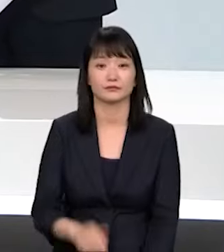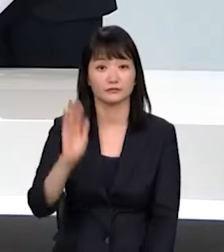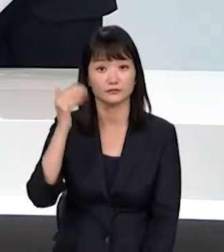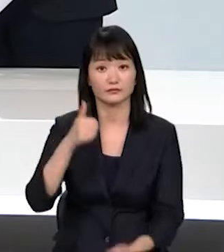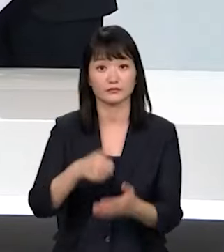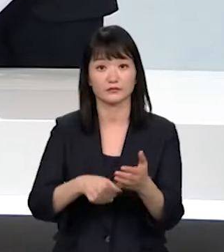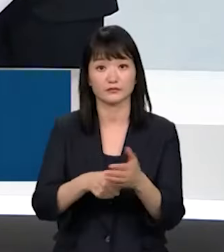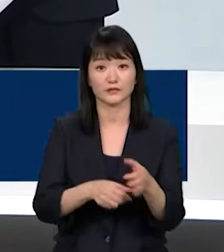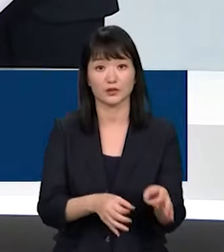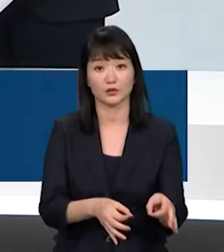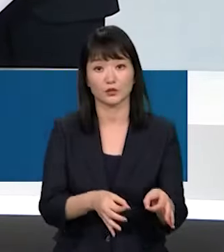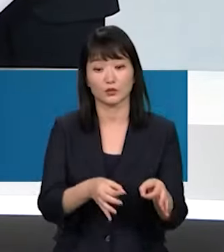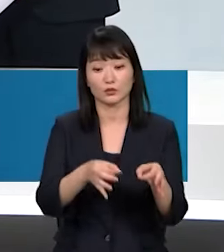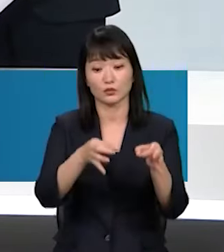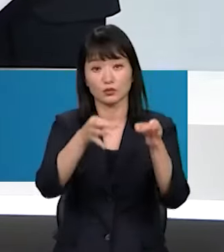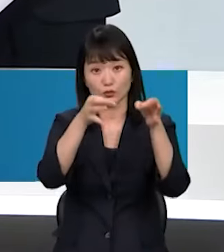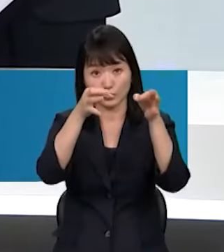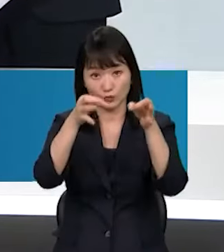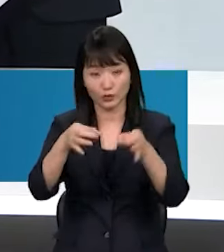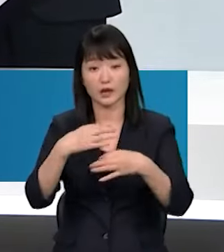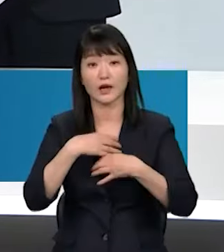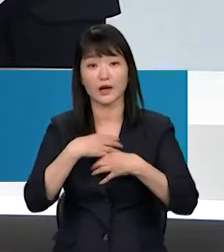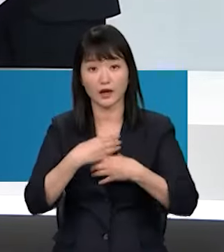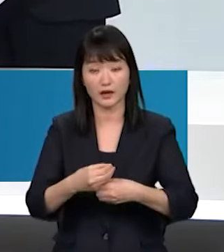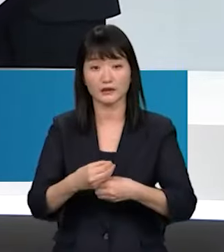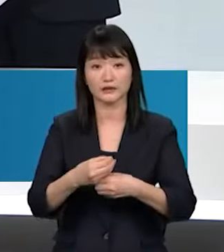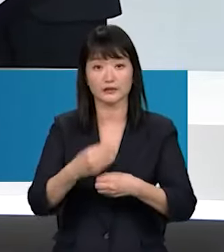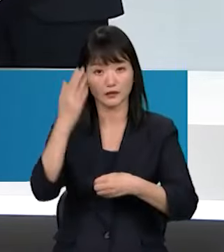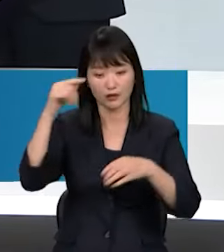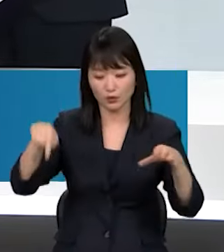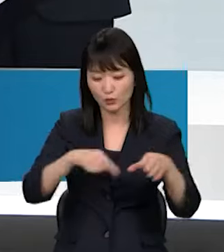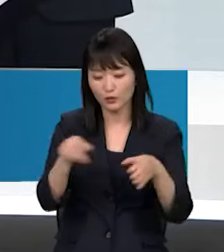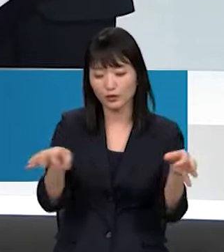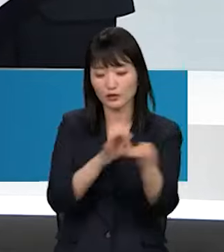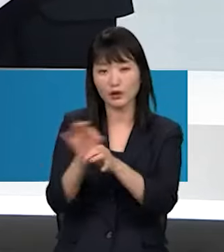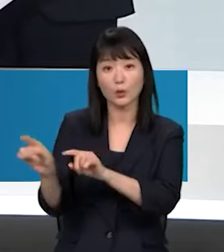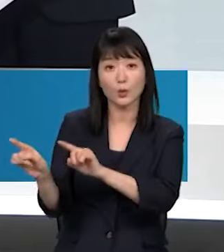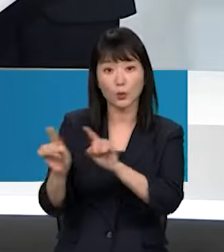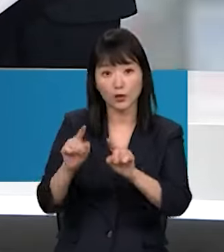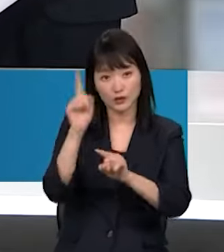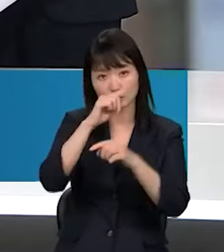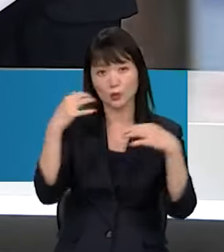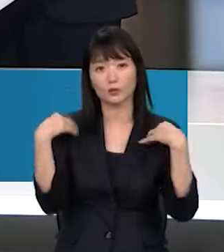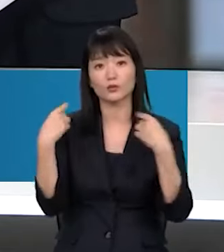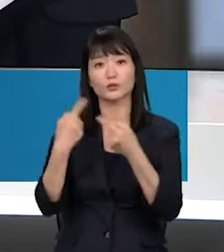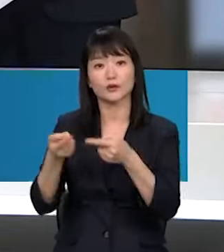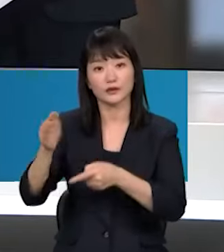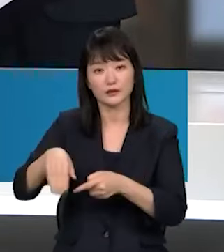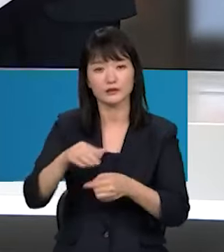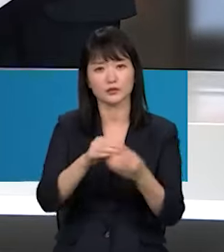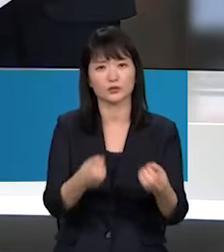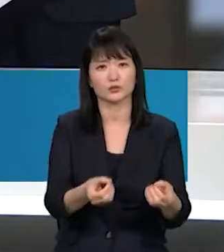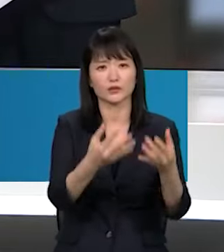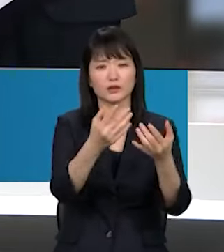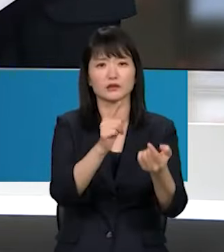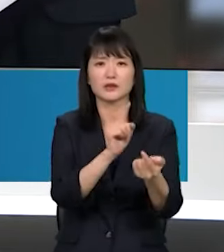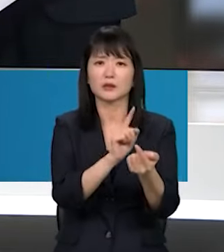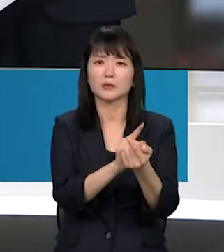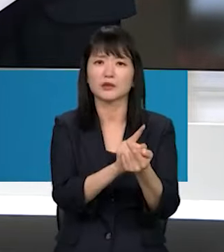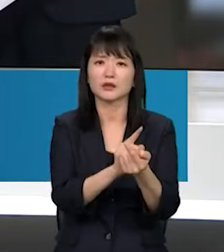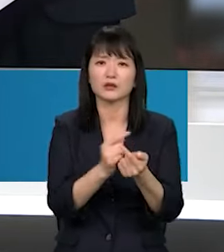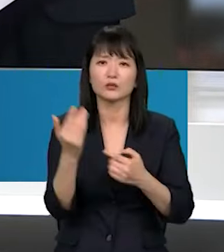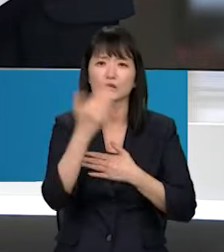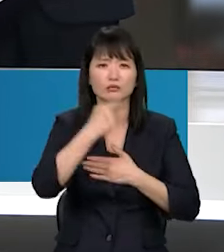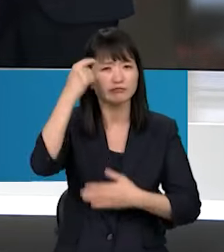최근 물가가 안정세인 데다 내수도 살아나고 있다는 게 정부 평가지만 추석 명절을 맞은 서민들은 이걸 몸으로